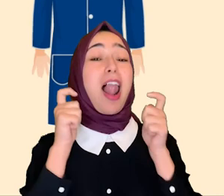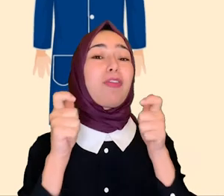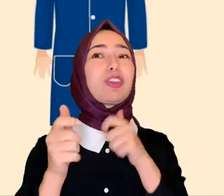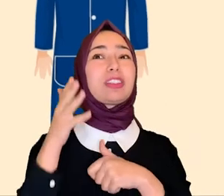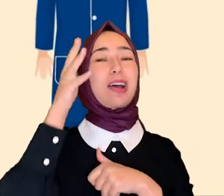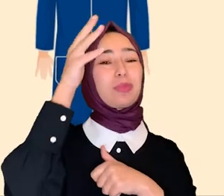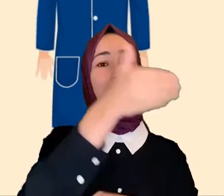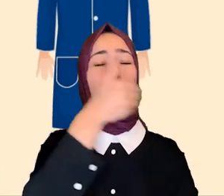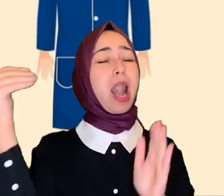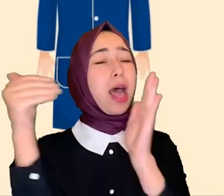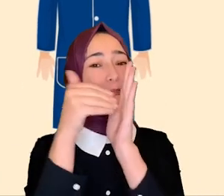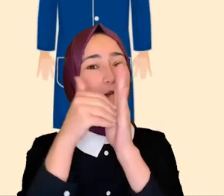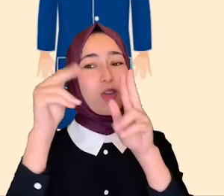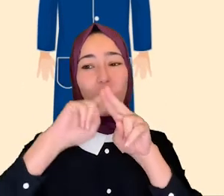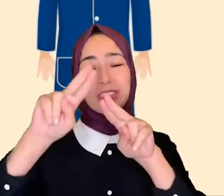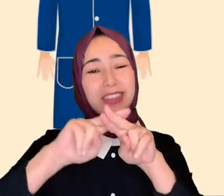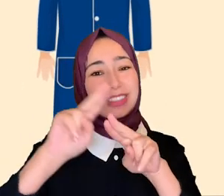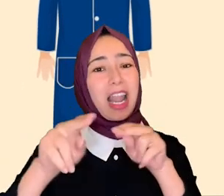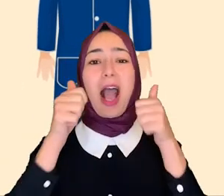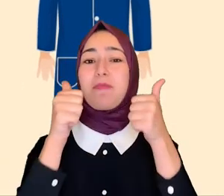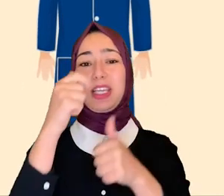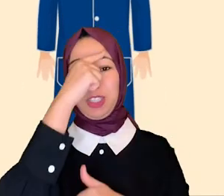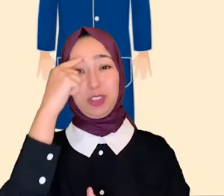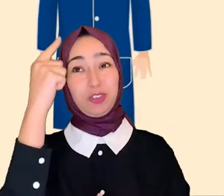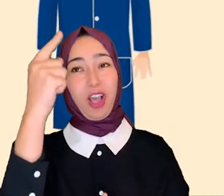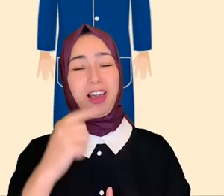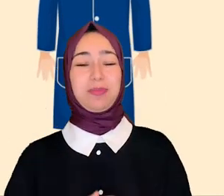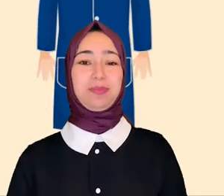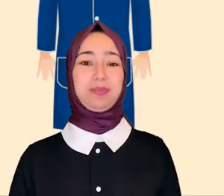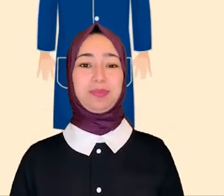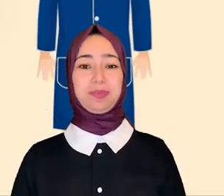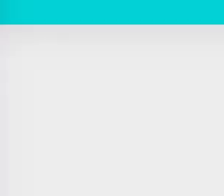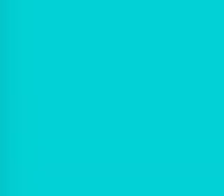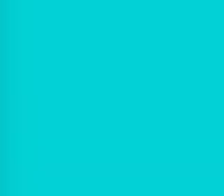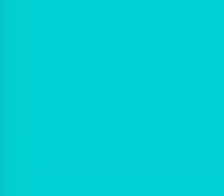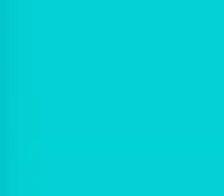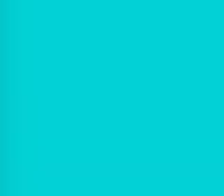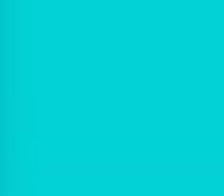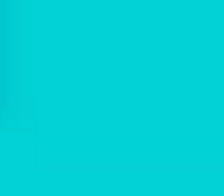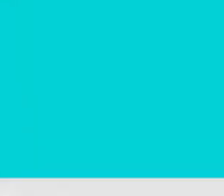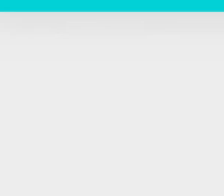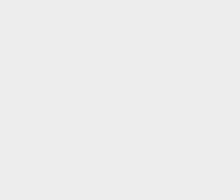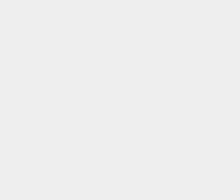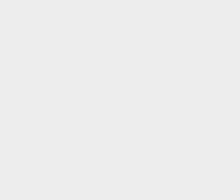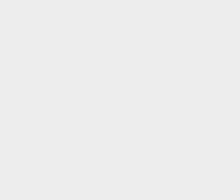أمل للقراية وخذيت فرصة ثانية باش يكون عندها مستقبل خير.